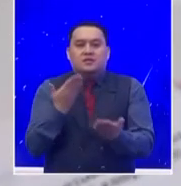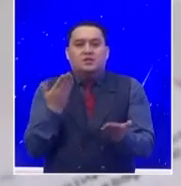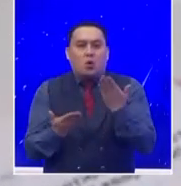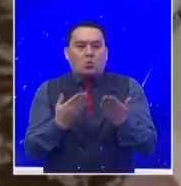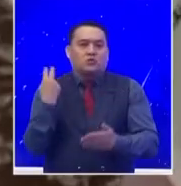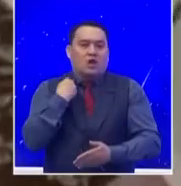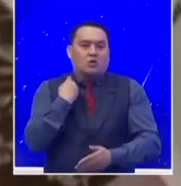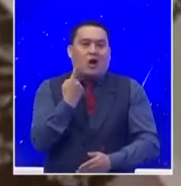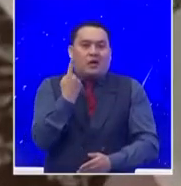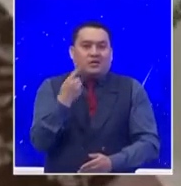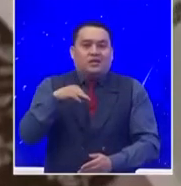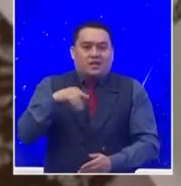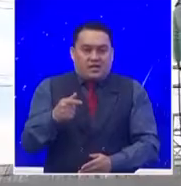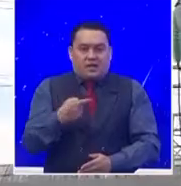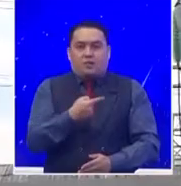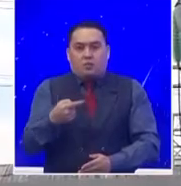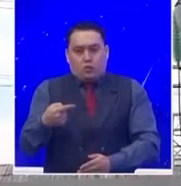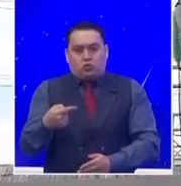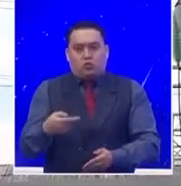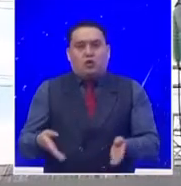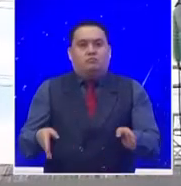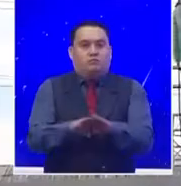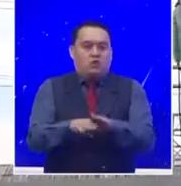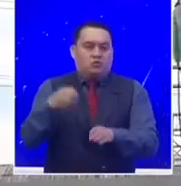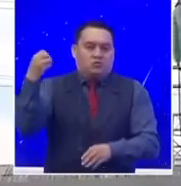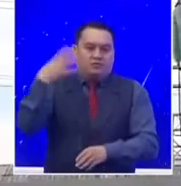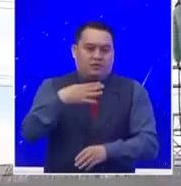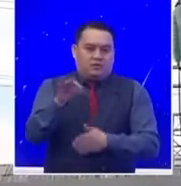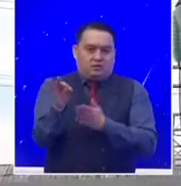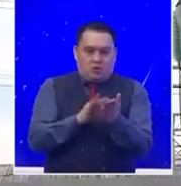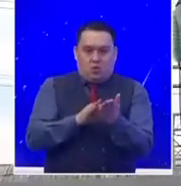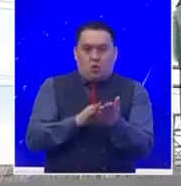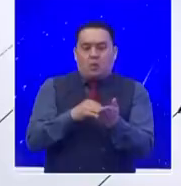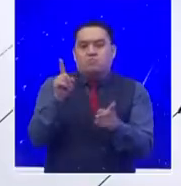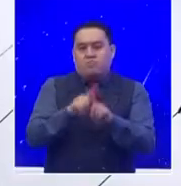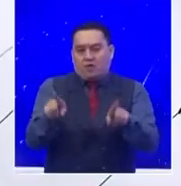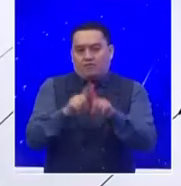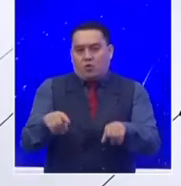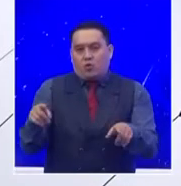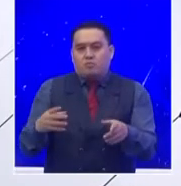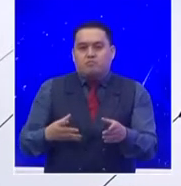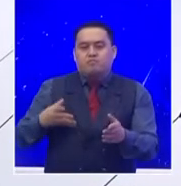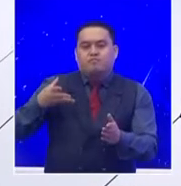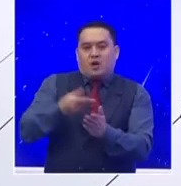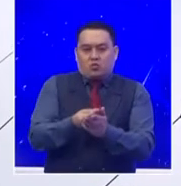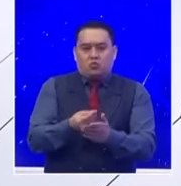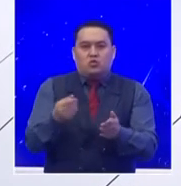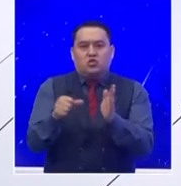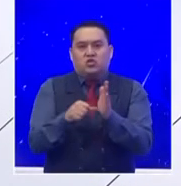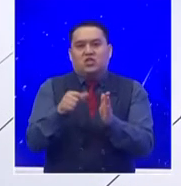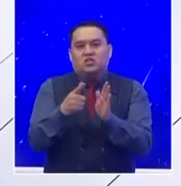по электроэнергии хоть 1 тенге абонента отключат от электроэнергии, и за повторное подключение ему придется заплатить